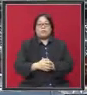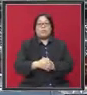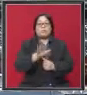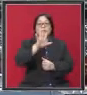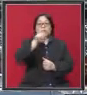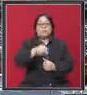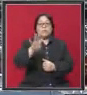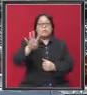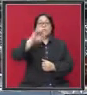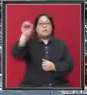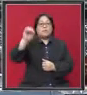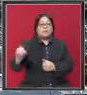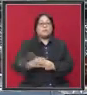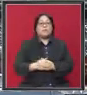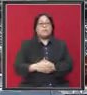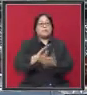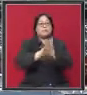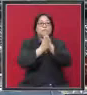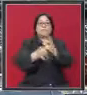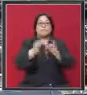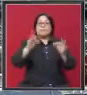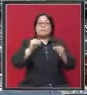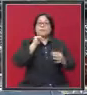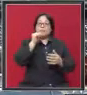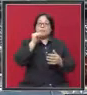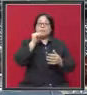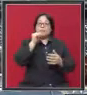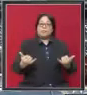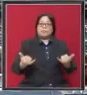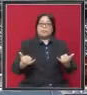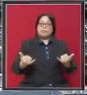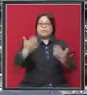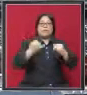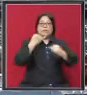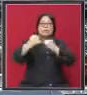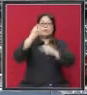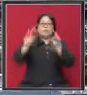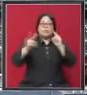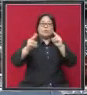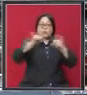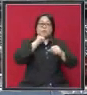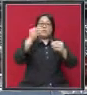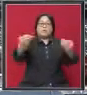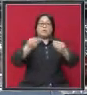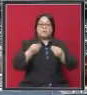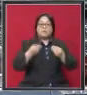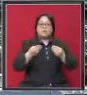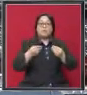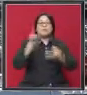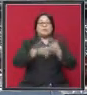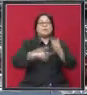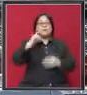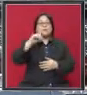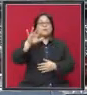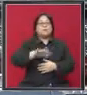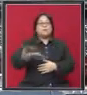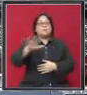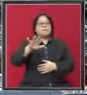ialah 5.4%. Jadi kalau tidak sekarang tapi di hujung ucapan, boleh berikan apakah